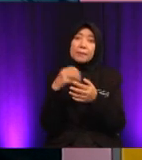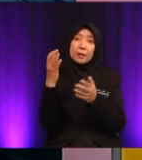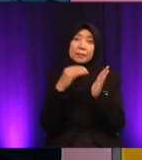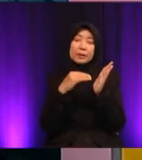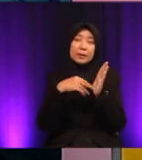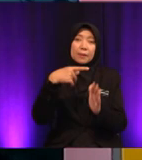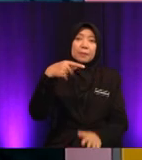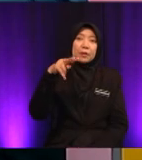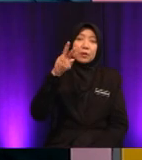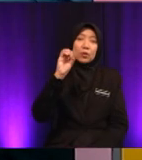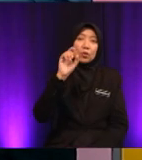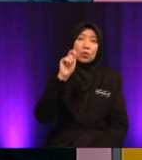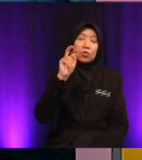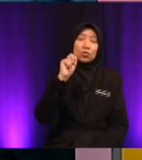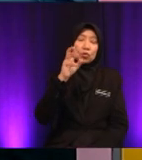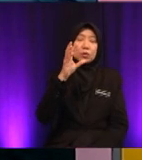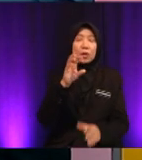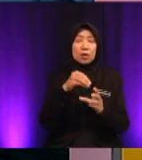yang dipancarkan